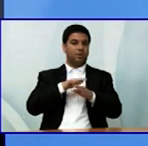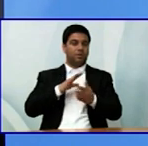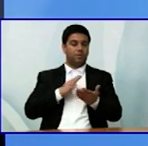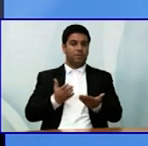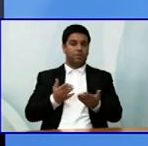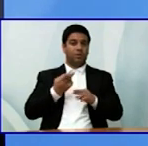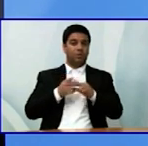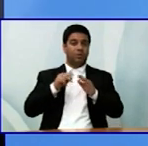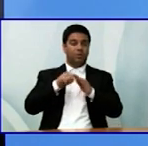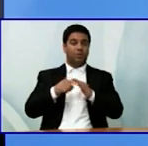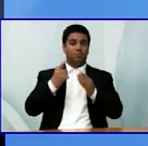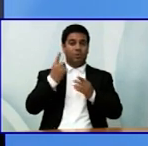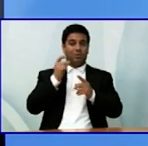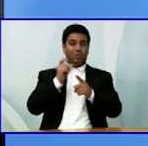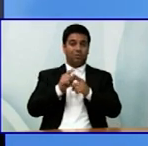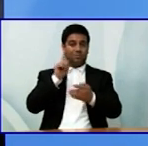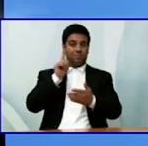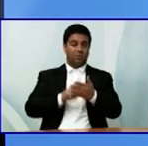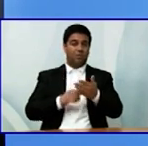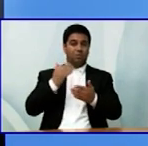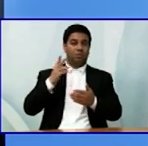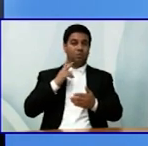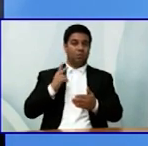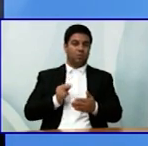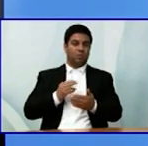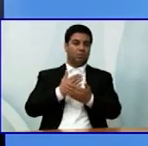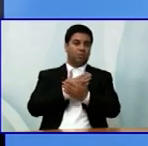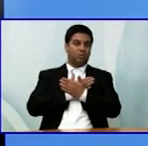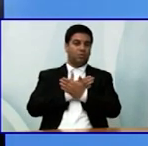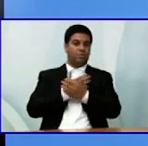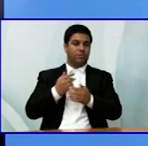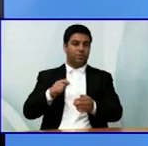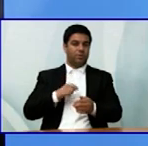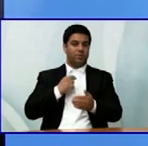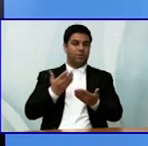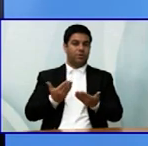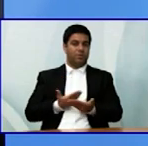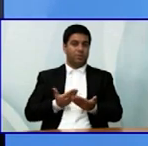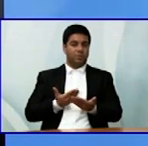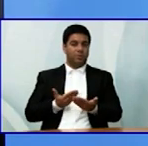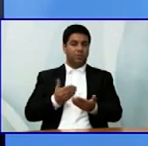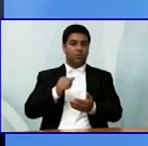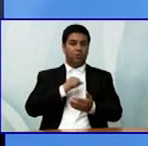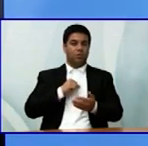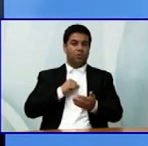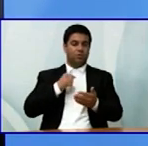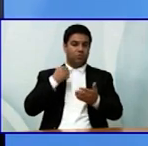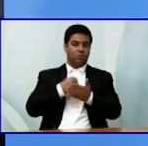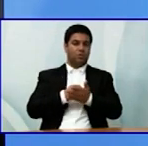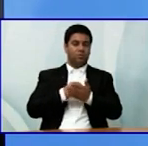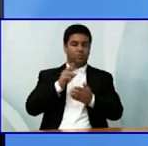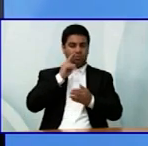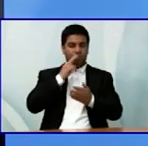so'rabdi va bir og'iz so'zning mudhish oqibatini o'zini kechira olmas darajaga